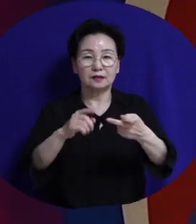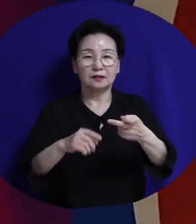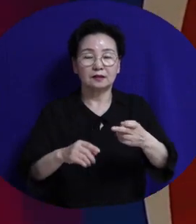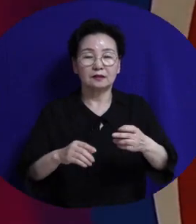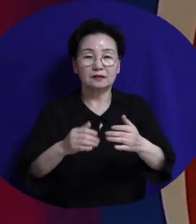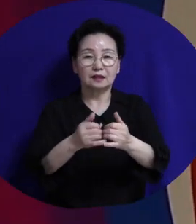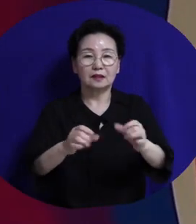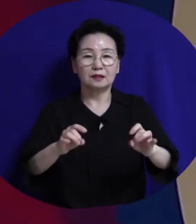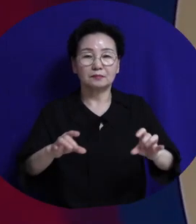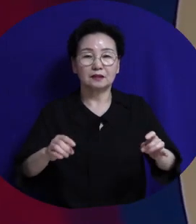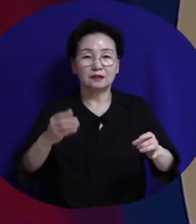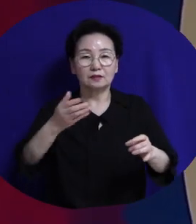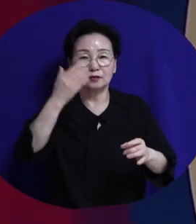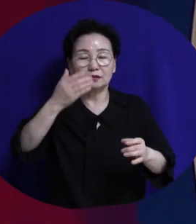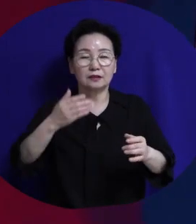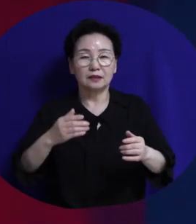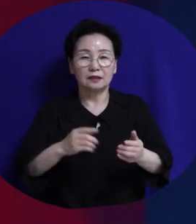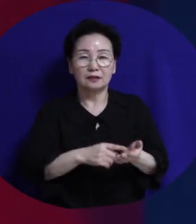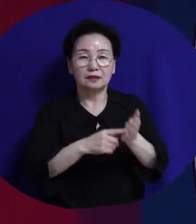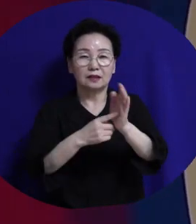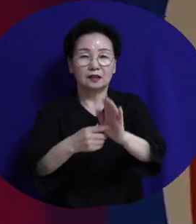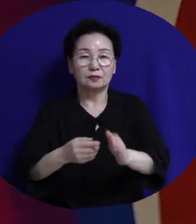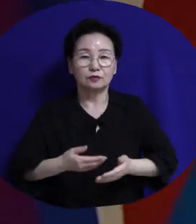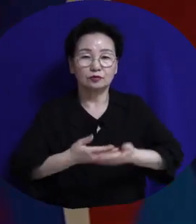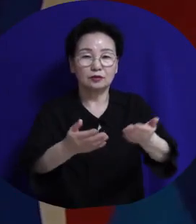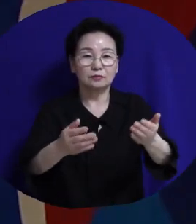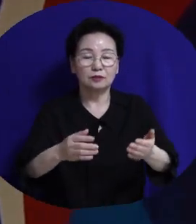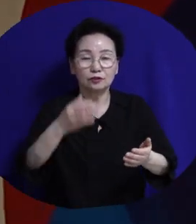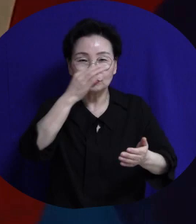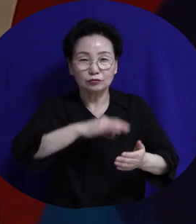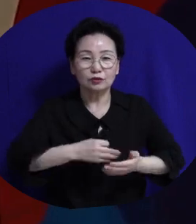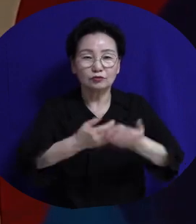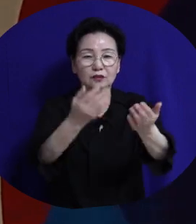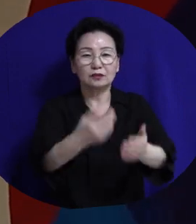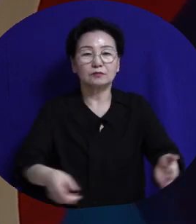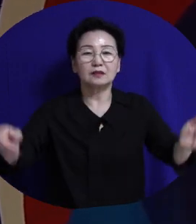각 사람에게 성령의 나타나심을 주시면 유익하게 하나십니다.